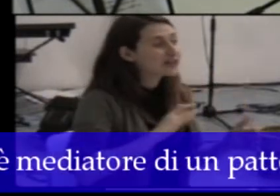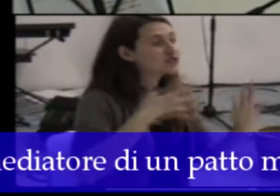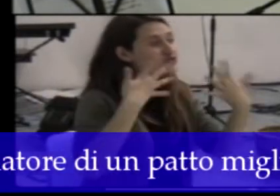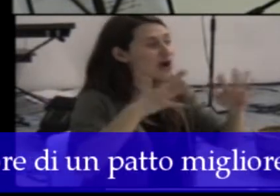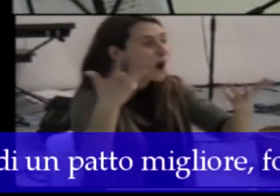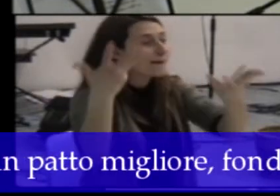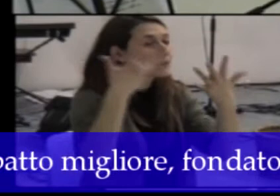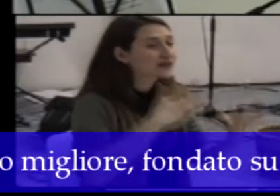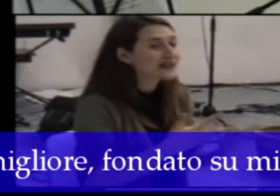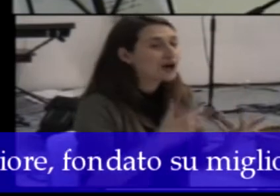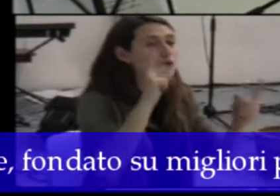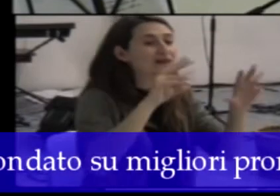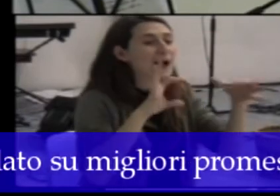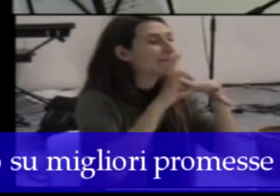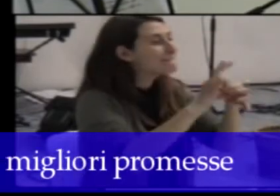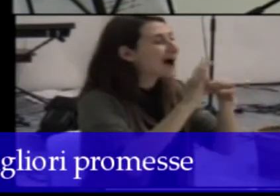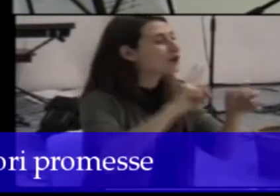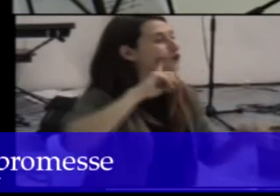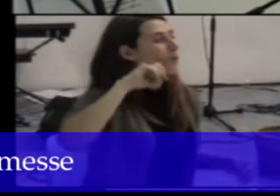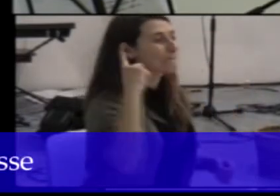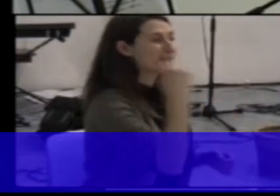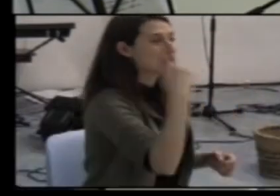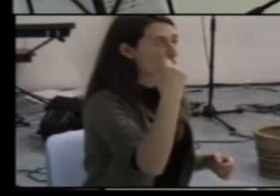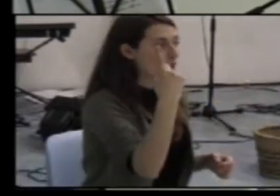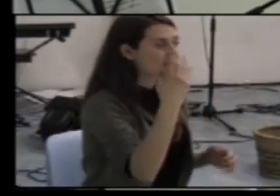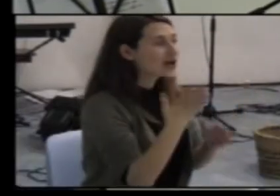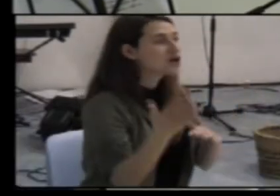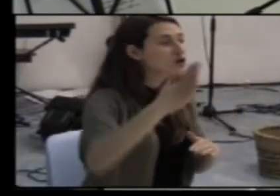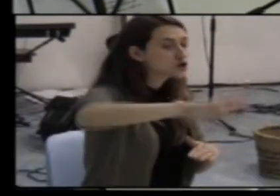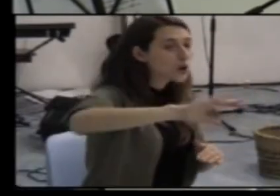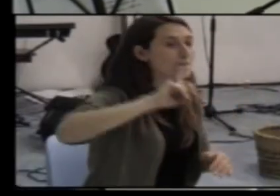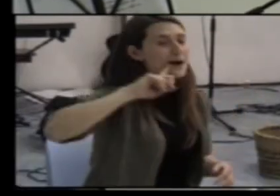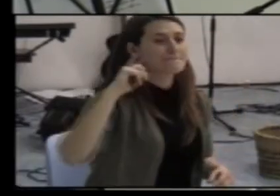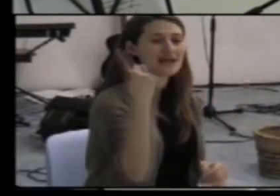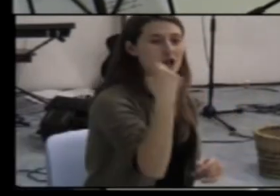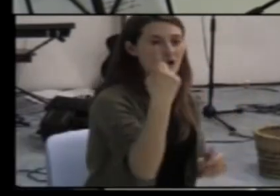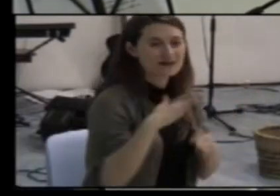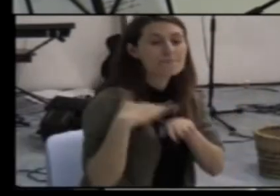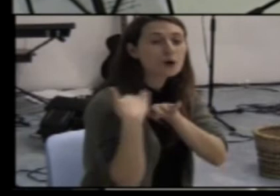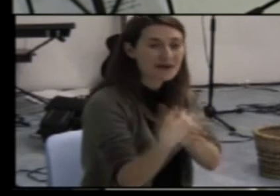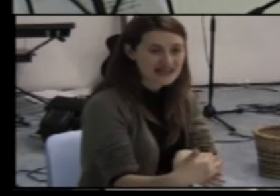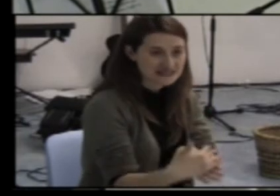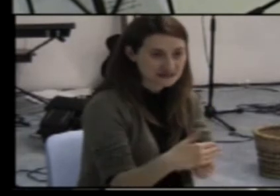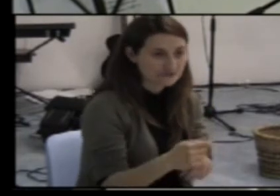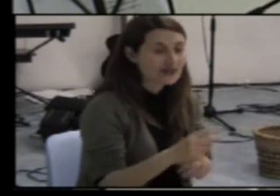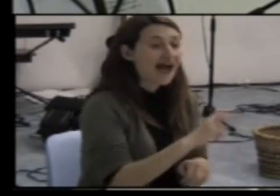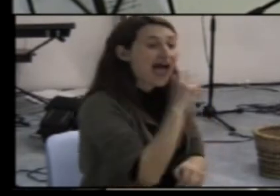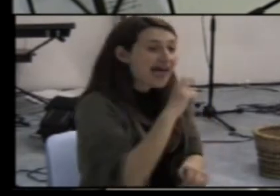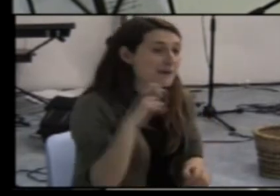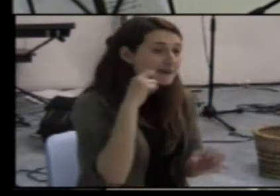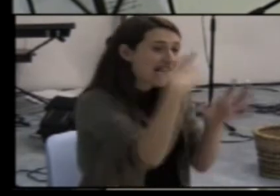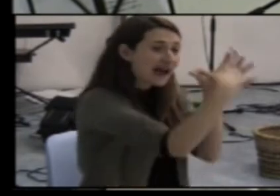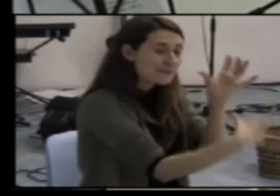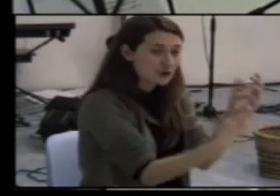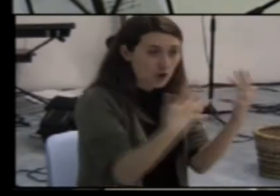patto migliore, fondato su migliori promesse. Andiamo nel capitolo 9, sempre di Ebrei, al versetto